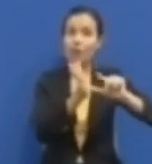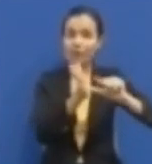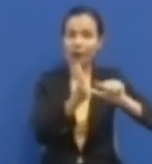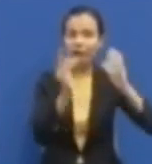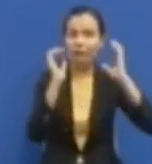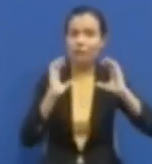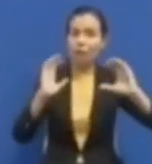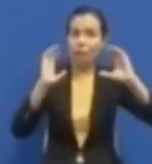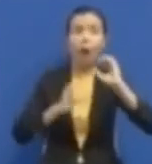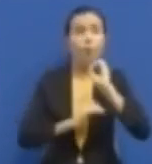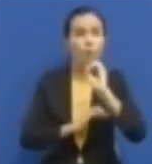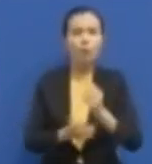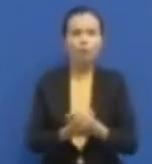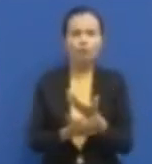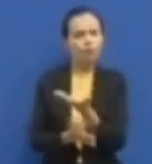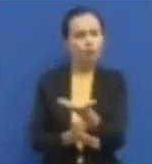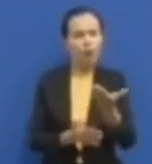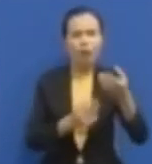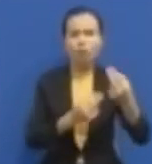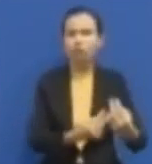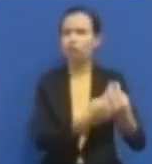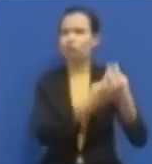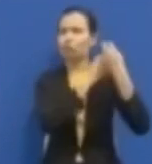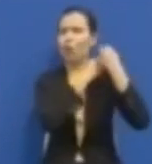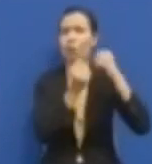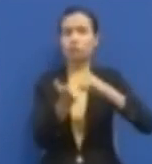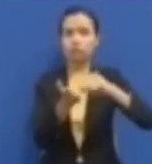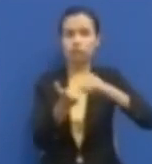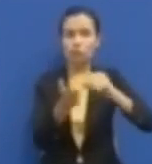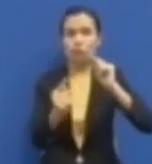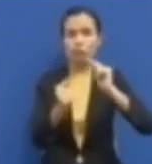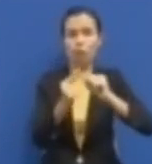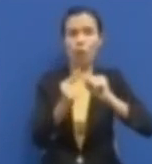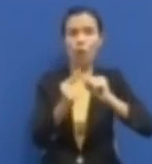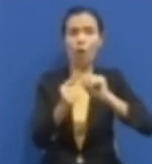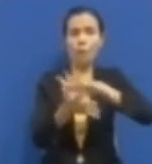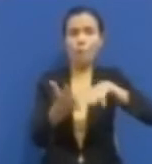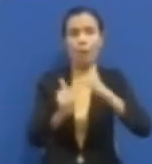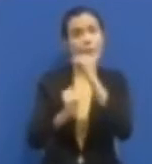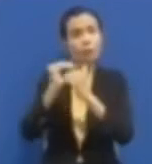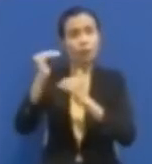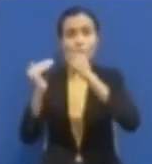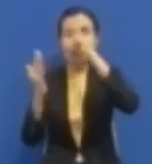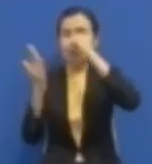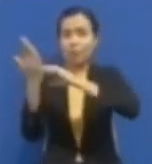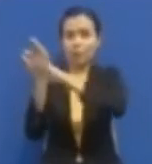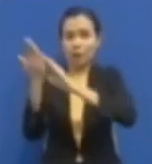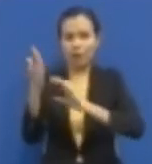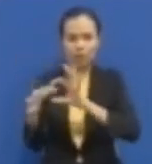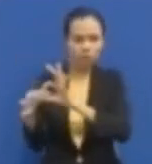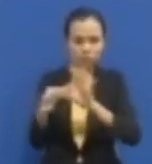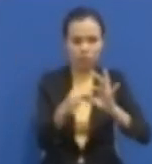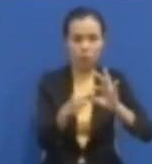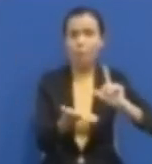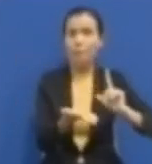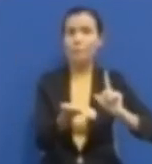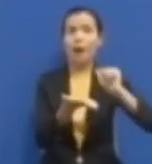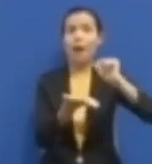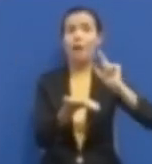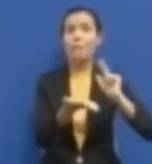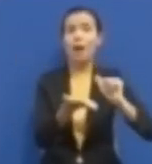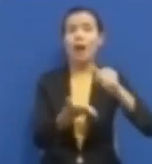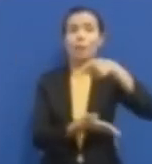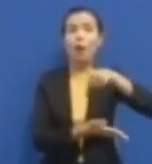าลว่าขอให้ทบทวนแผนปฏิรูปประเทศให้สอดคล้องกับแผนแม่บทตามพรบ